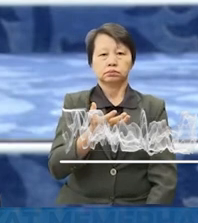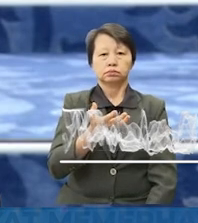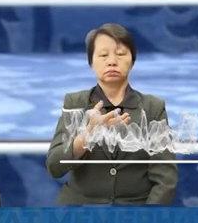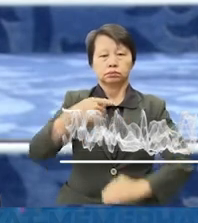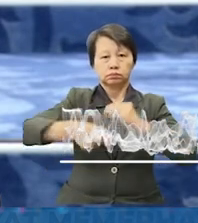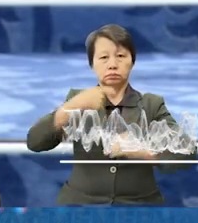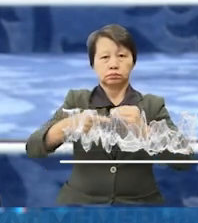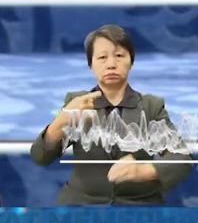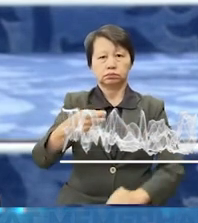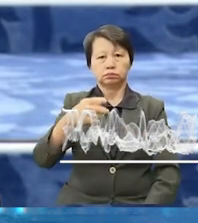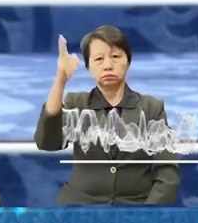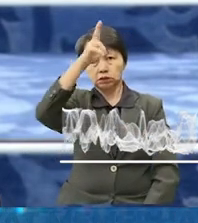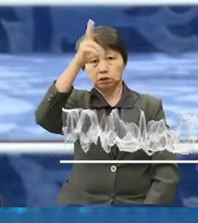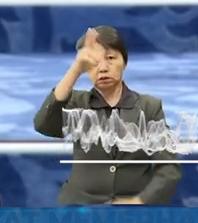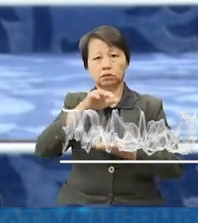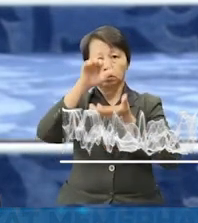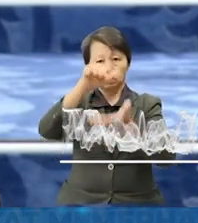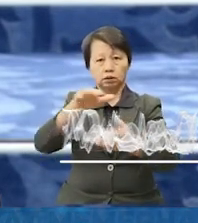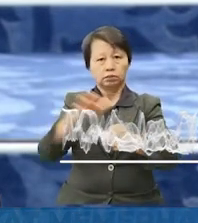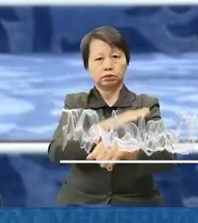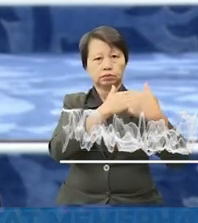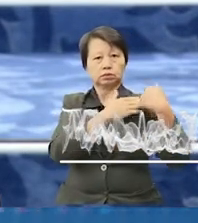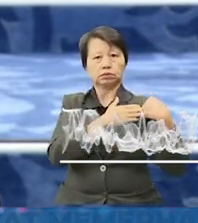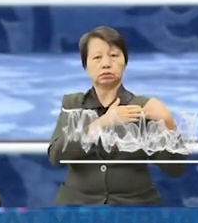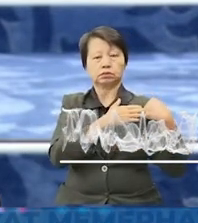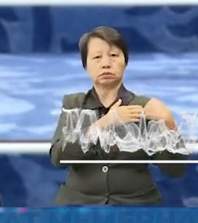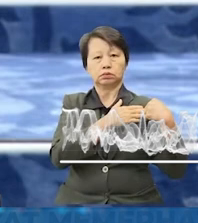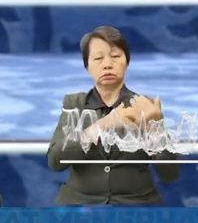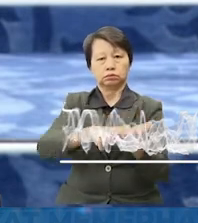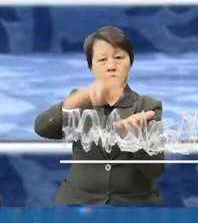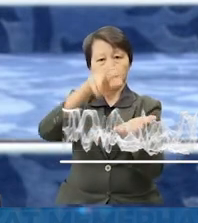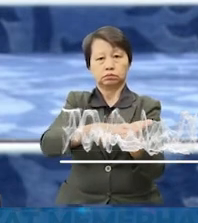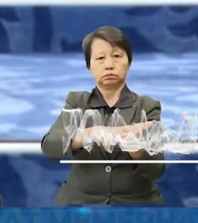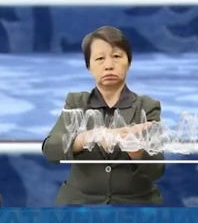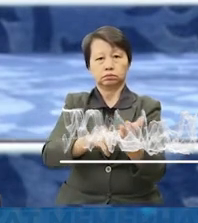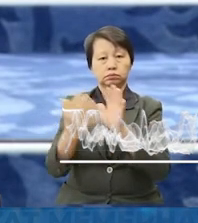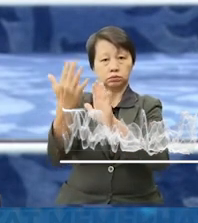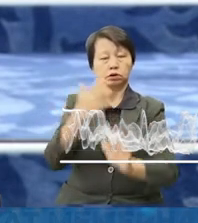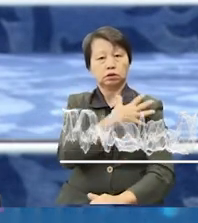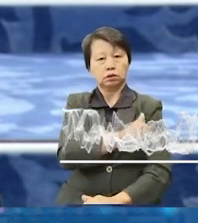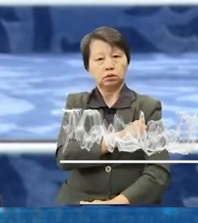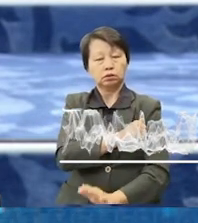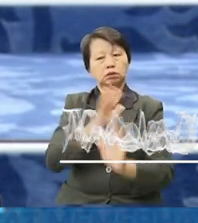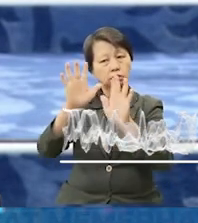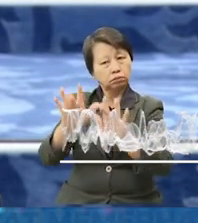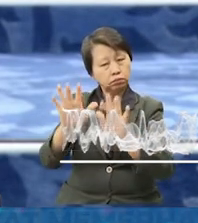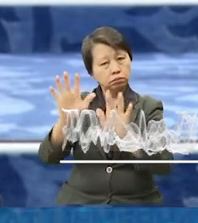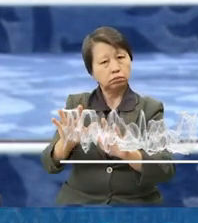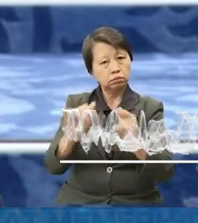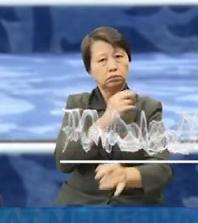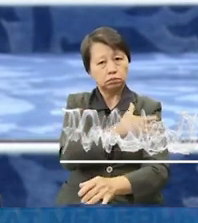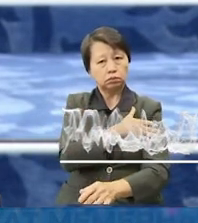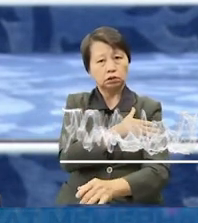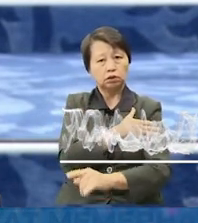perkara tentang pendirian kerajaan itu saya sampaikan dengan penuh tanggungjawab. Pengiktirafan kita terhadap Palestin, simpati kita terhadap mereka, itu tak